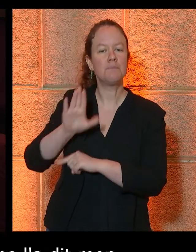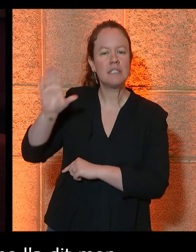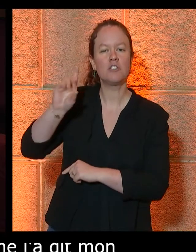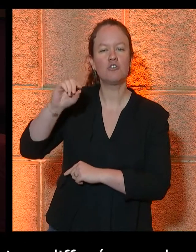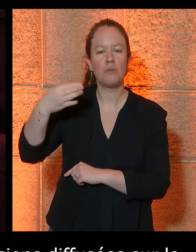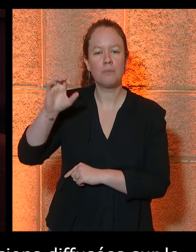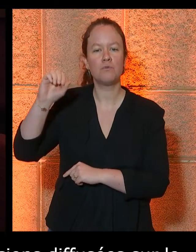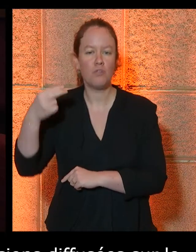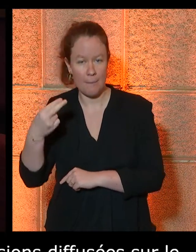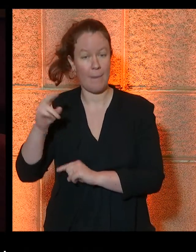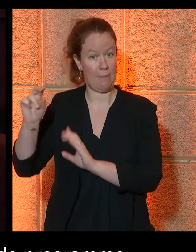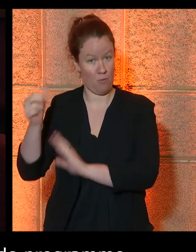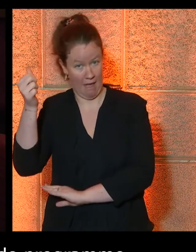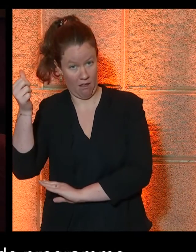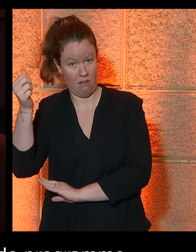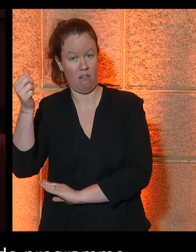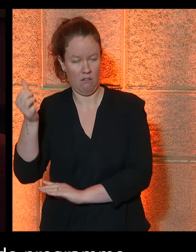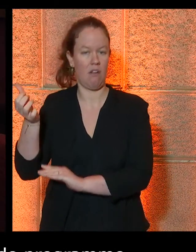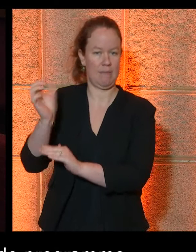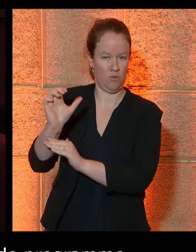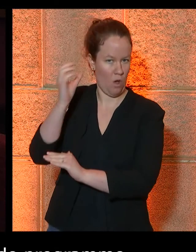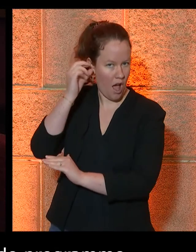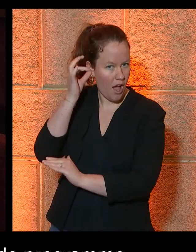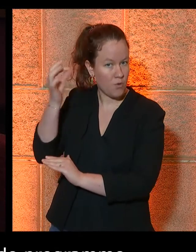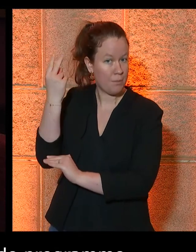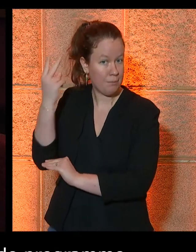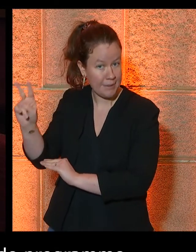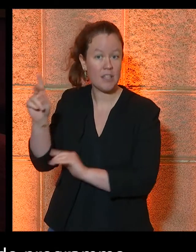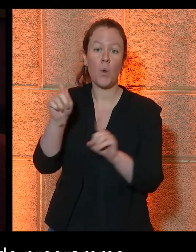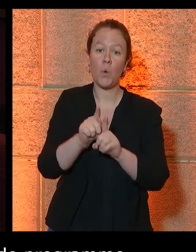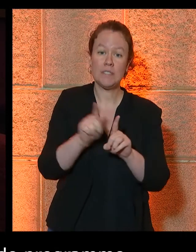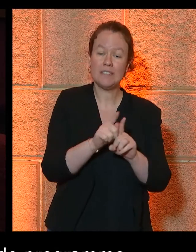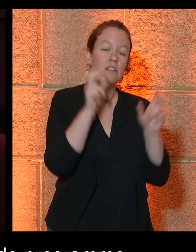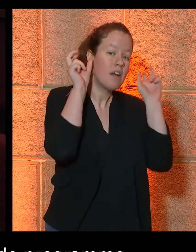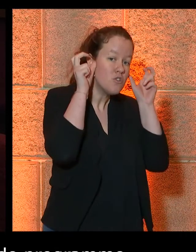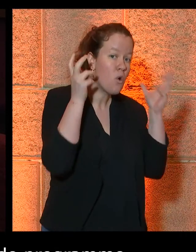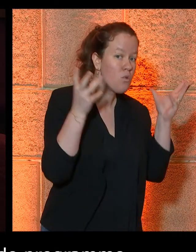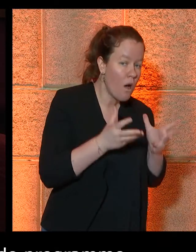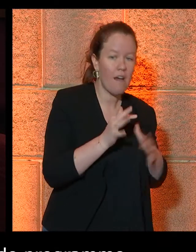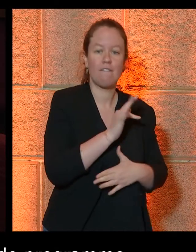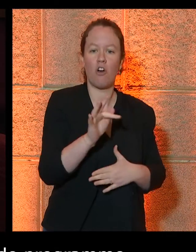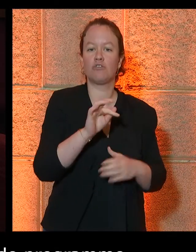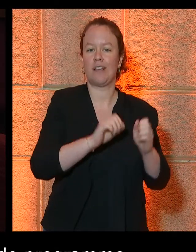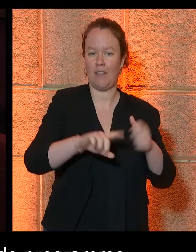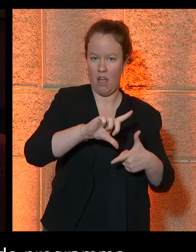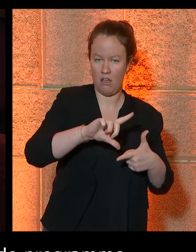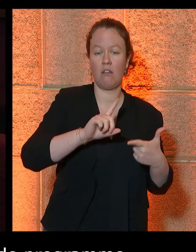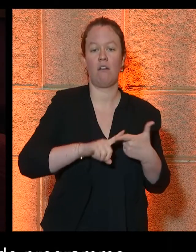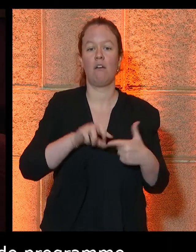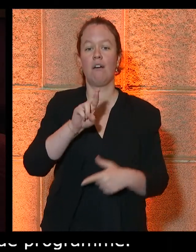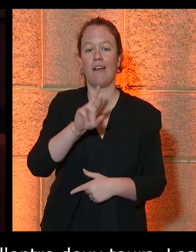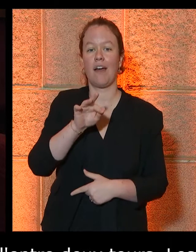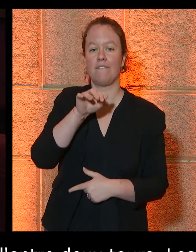et radio, ainsi que sur France Inter et sur RFI. Donc on rappellera que, évidemment,